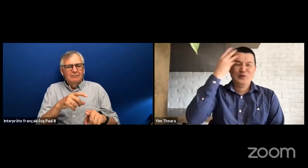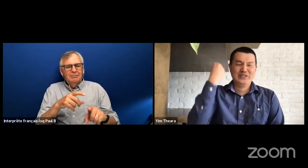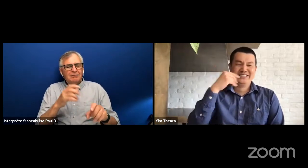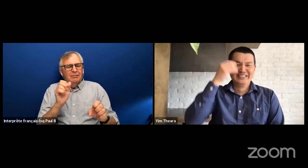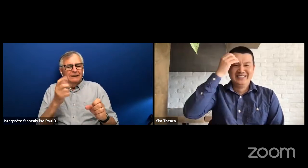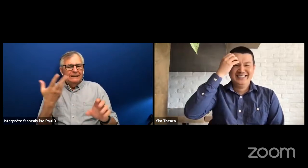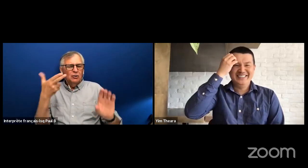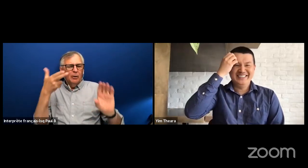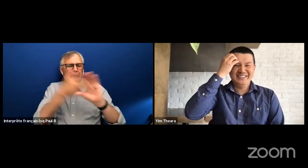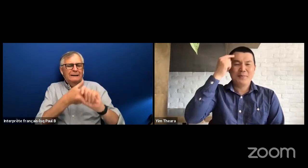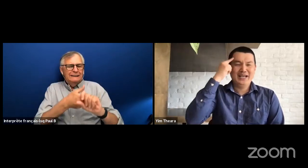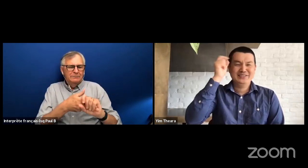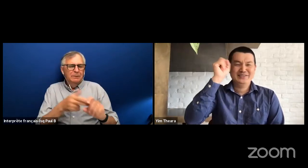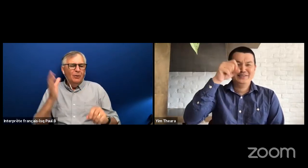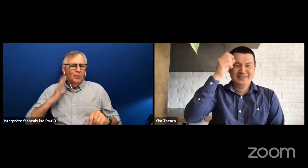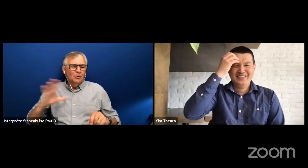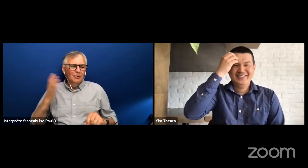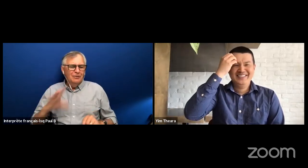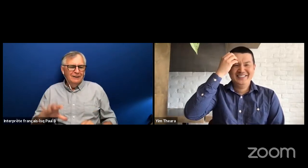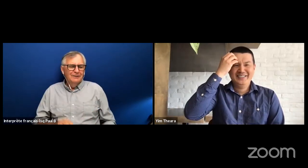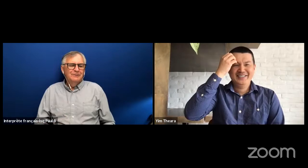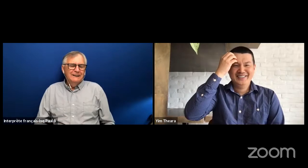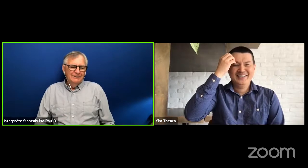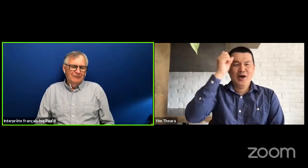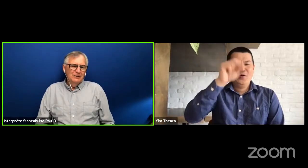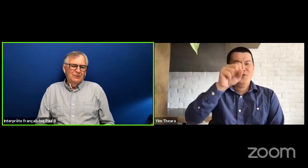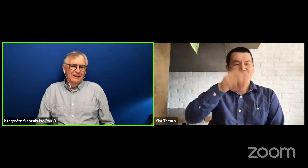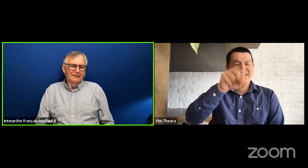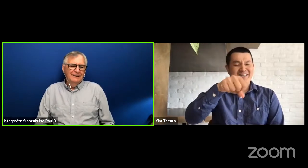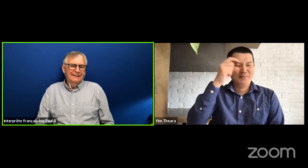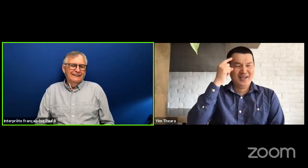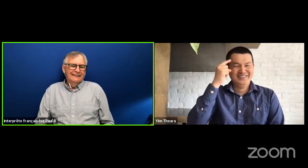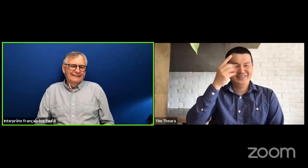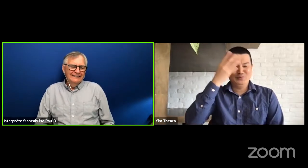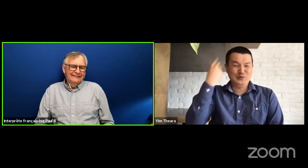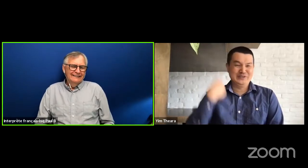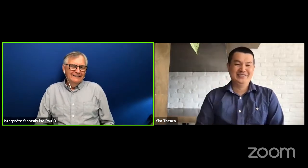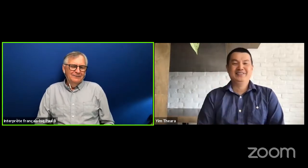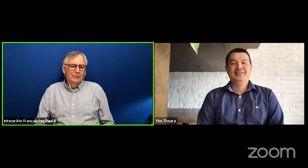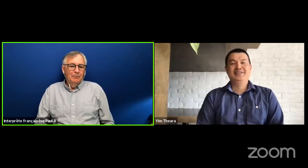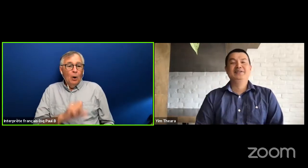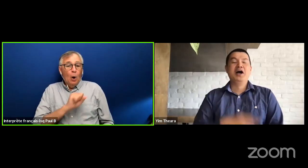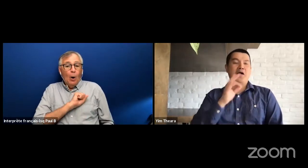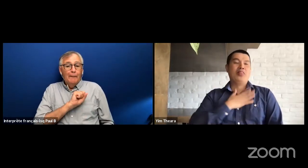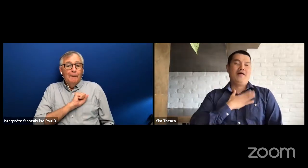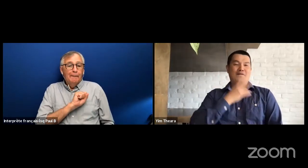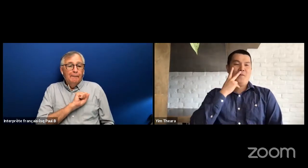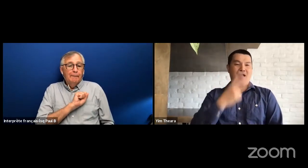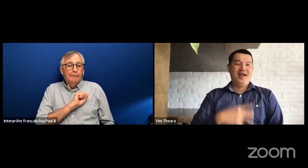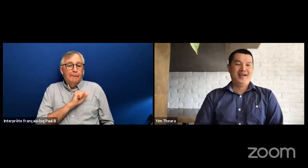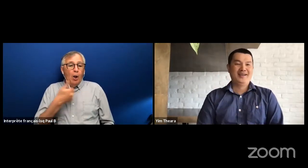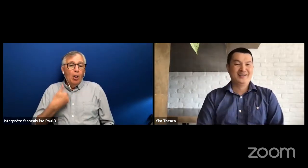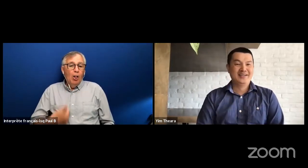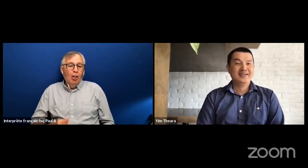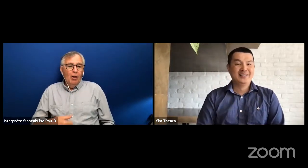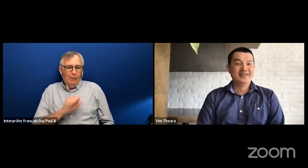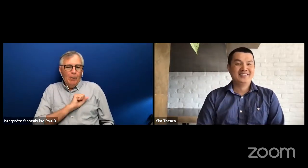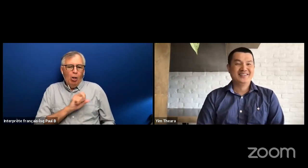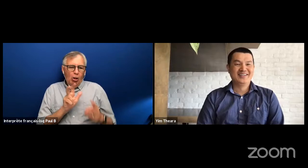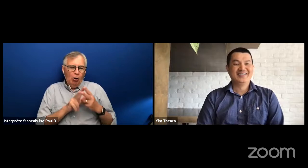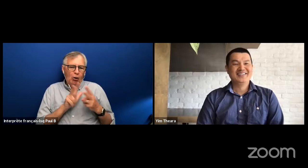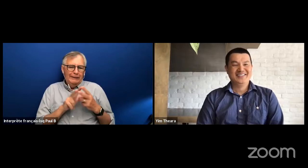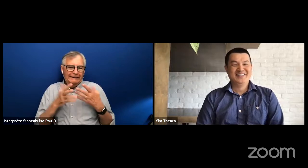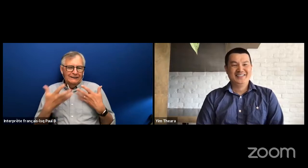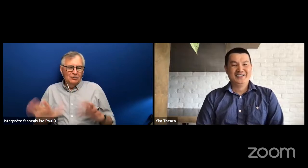nous. Oui, dans le passé, c'est... Oui, je me souviens. Puis Paul, je pense que Paul t'a ton interprète aussi, oui.